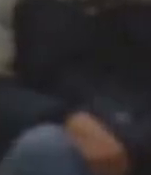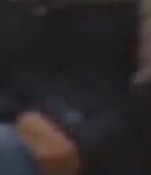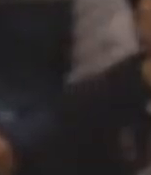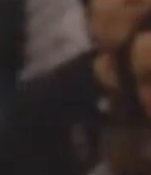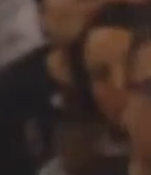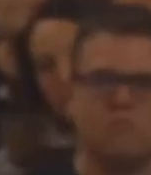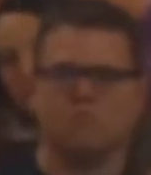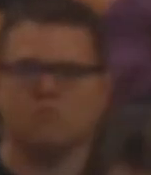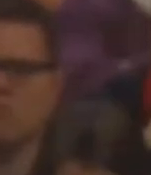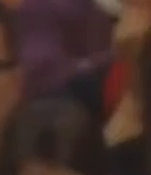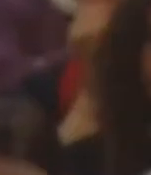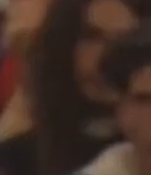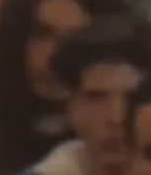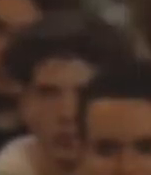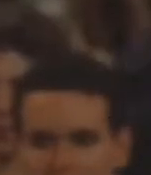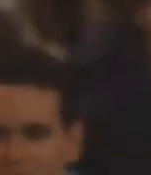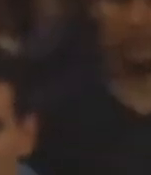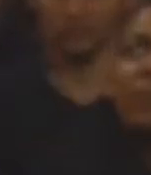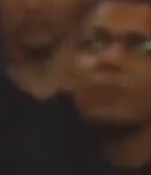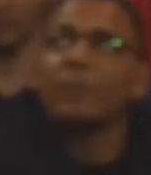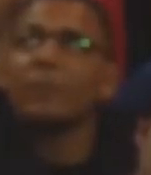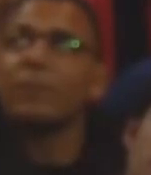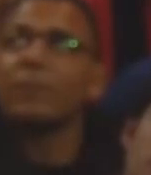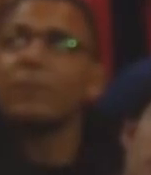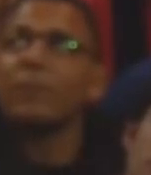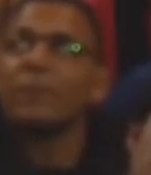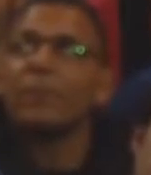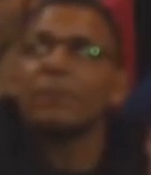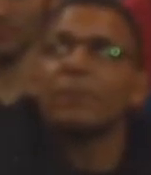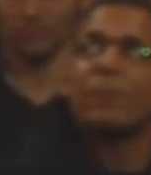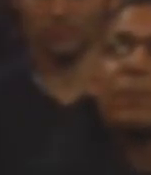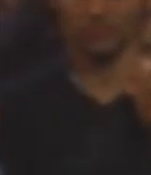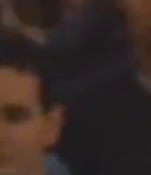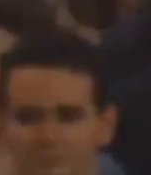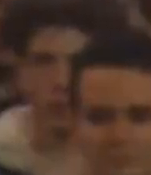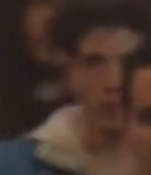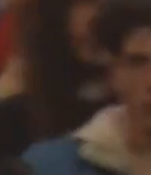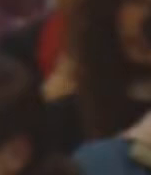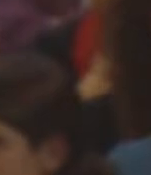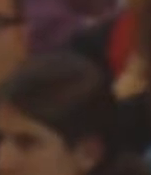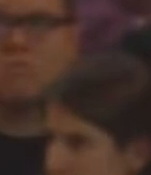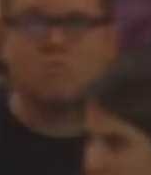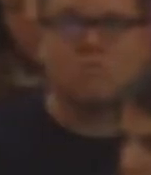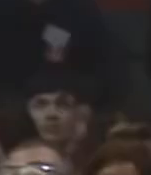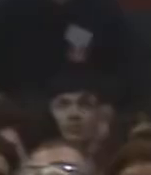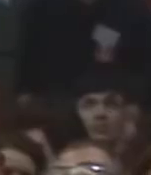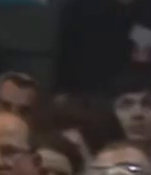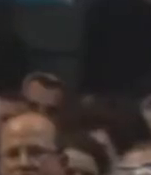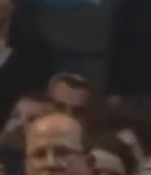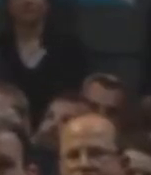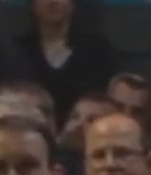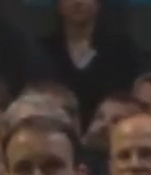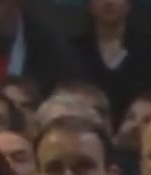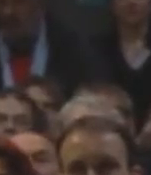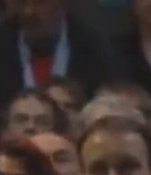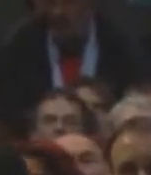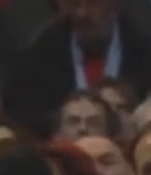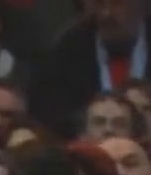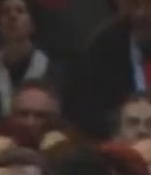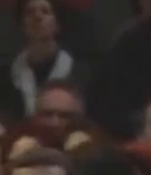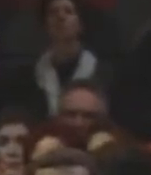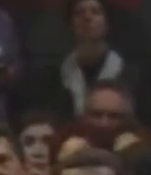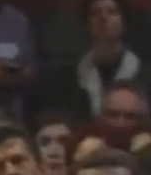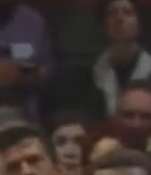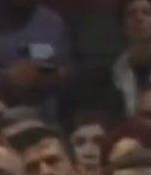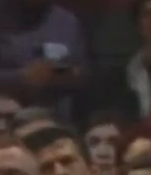d'AMAP et de fermes qui fonctionnent sur les normes bio, chose que l'on n'a pas encore vue dans le milieu ouvrier où les coopératives,